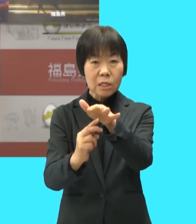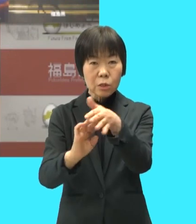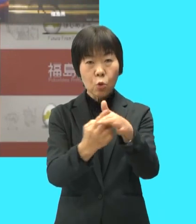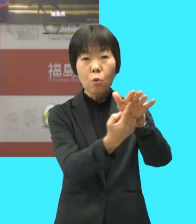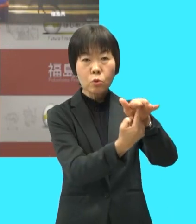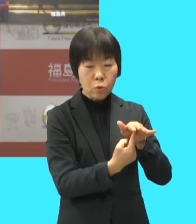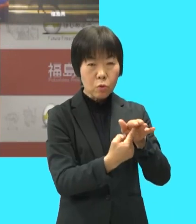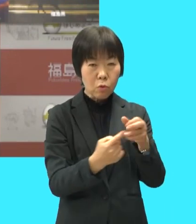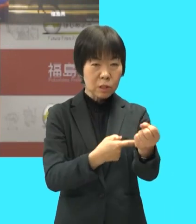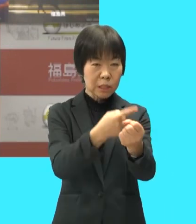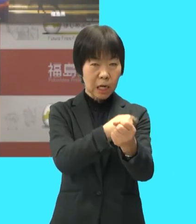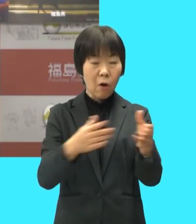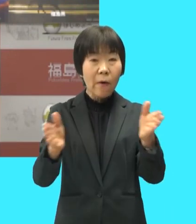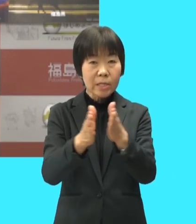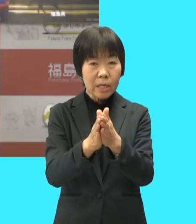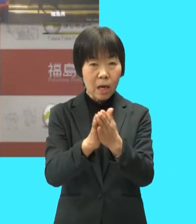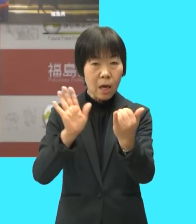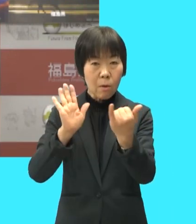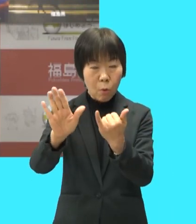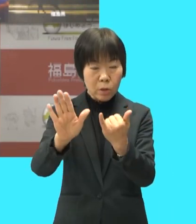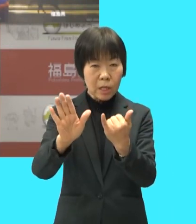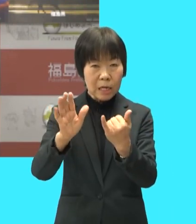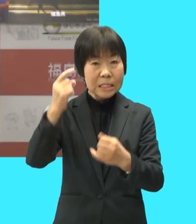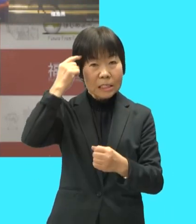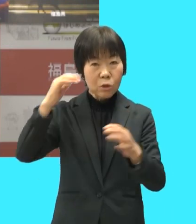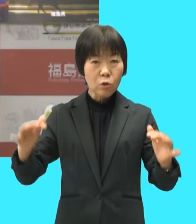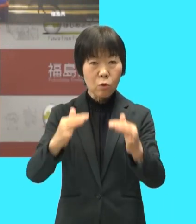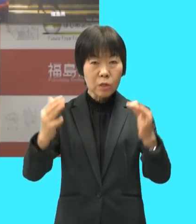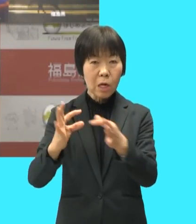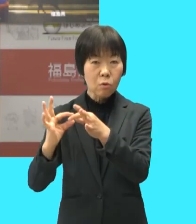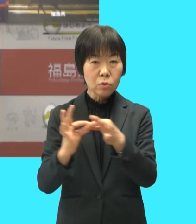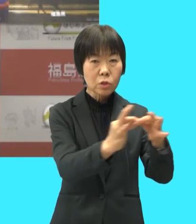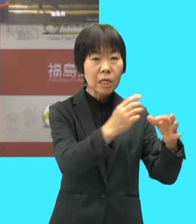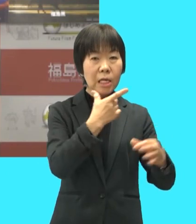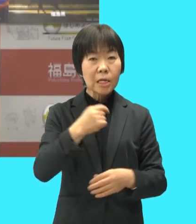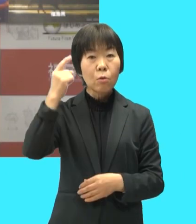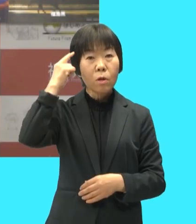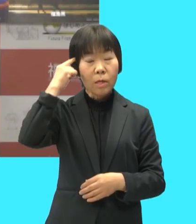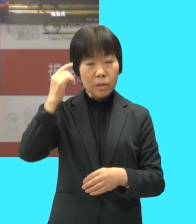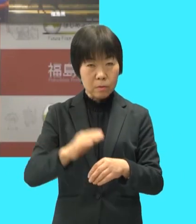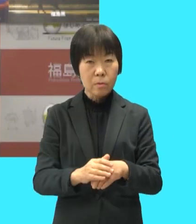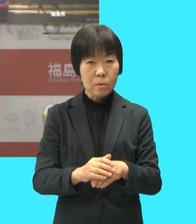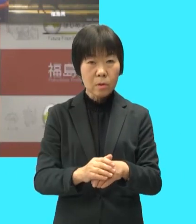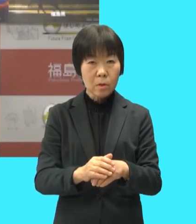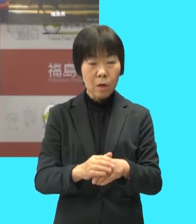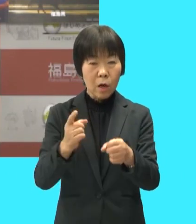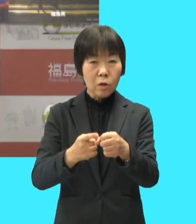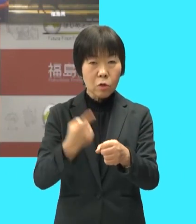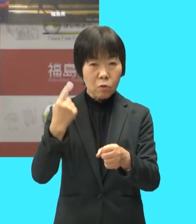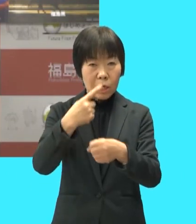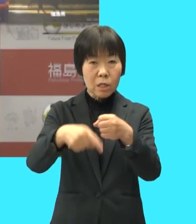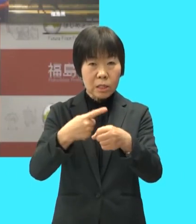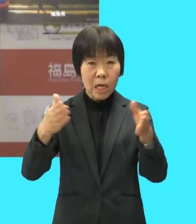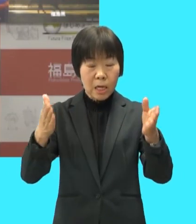を合わせてこの防災意識の醸成というものを続けていきたいと思います。特に昨年1年をとっ